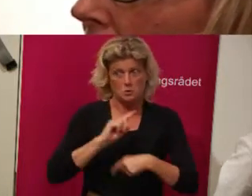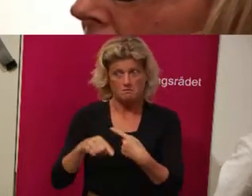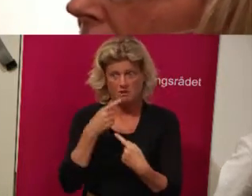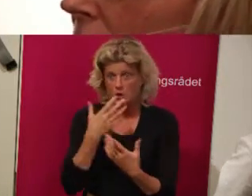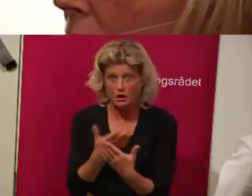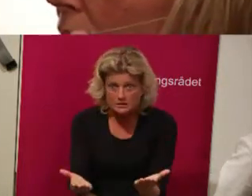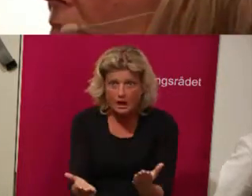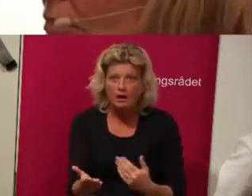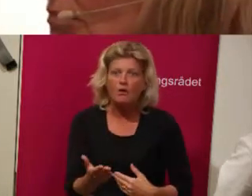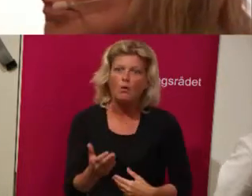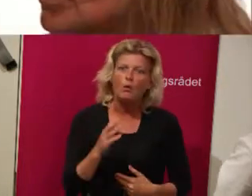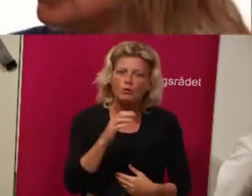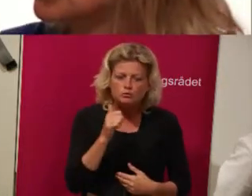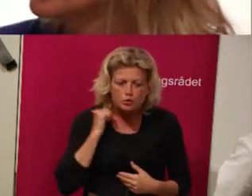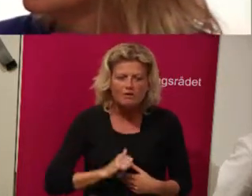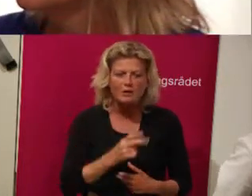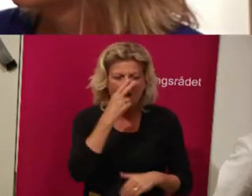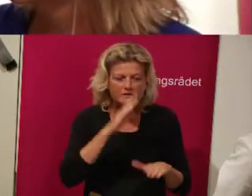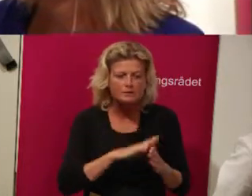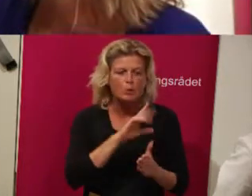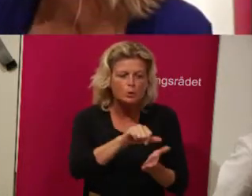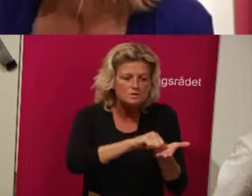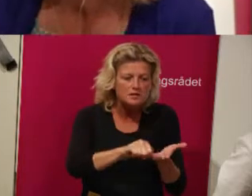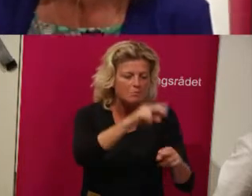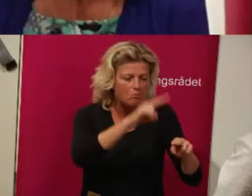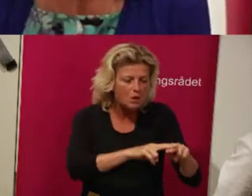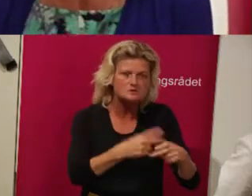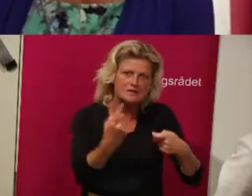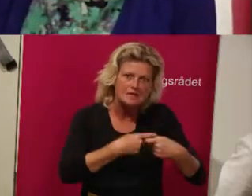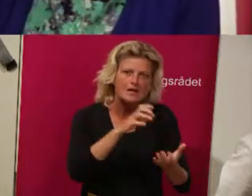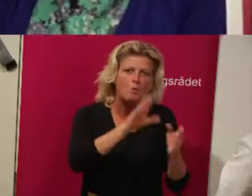att vi blir utgiftsposten. Va? Du tittar i kommunala budgeten, förlåt.